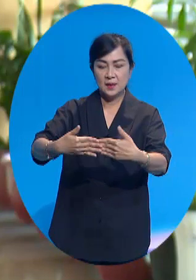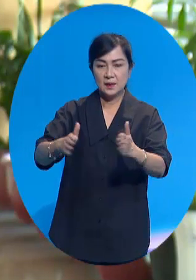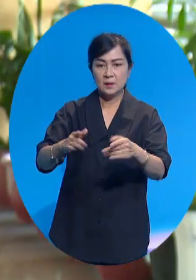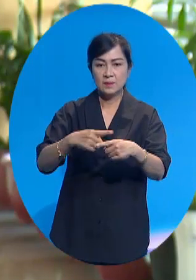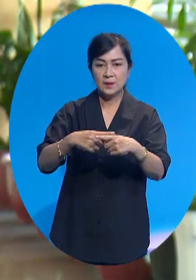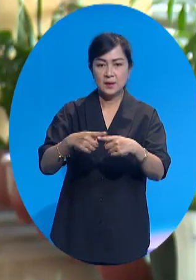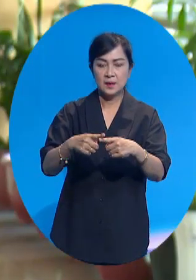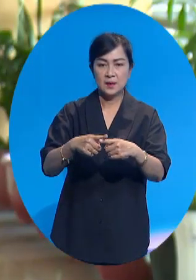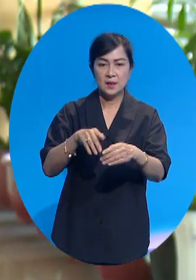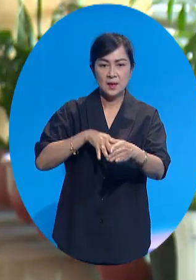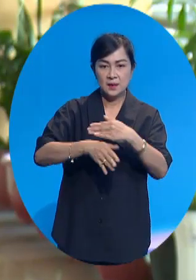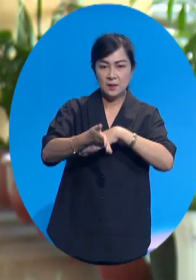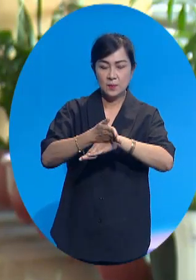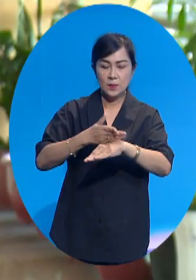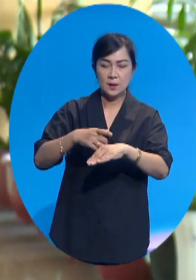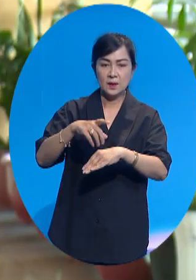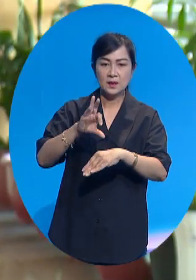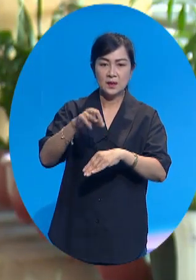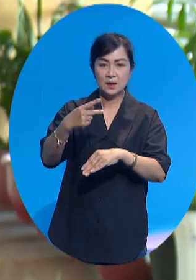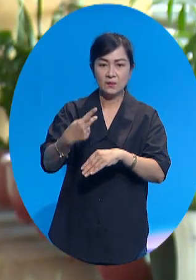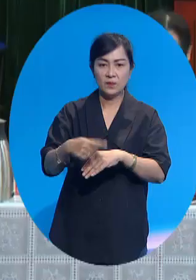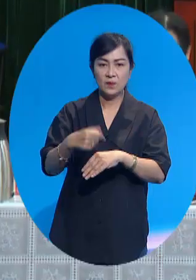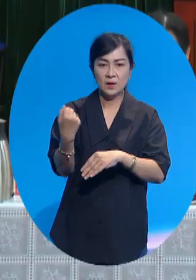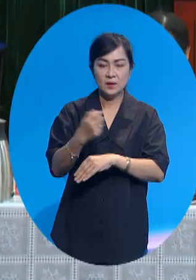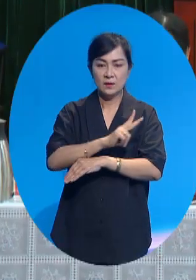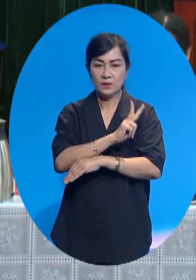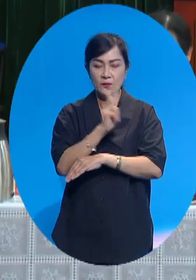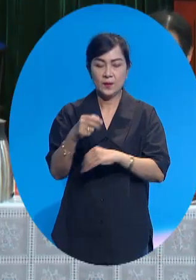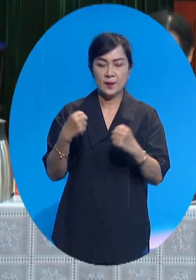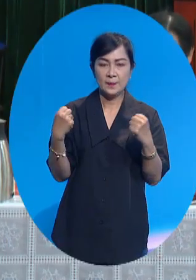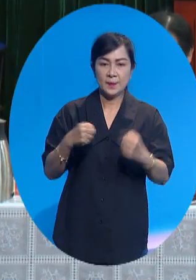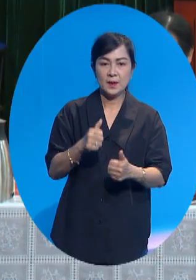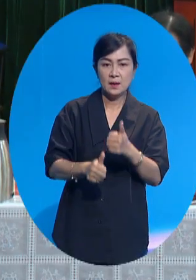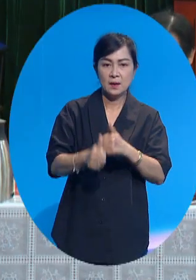cho cái giá trị, cái tiềm năng của quận Tân Phú nó được phát huy một cách mạnh mẽ hơn.